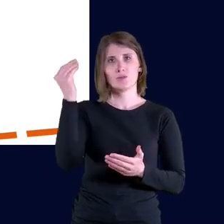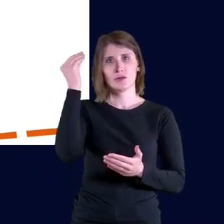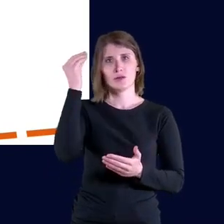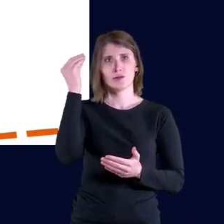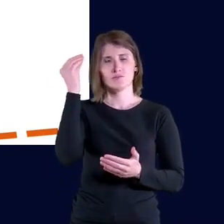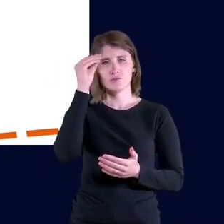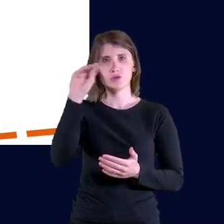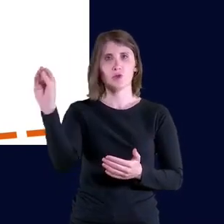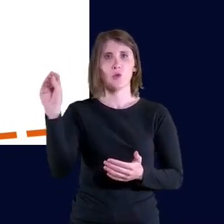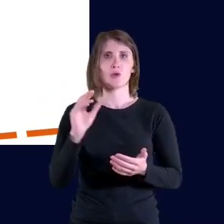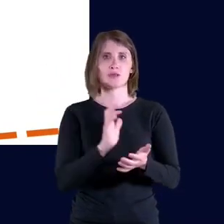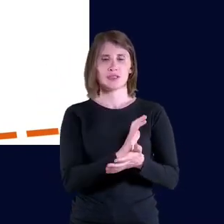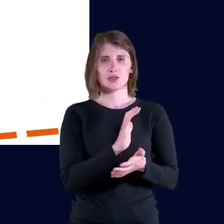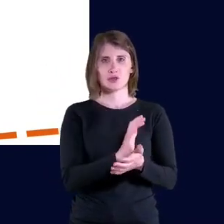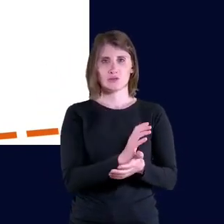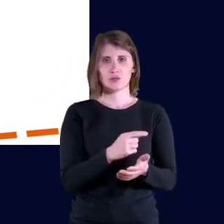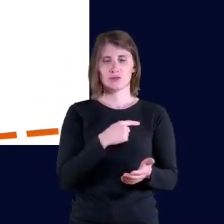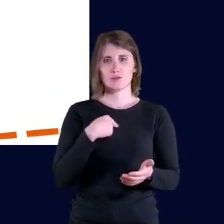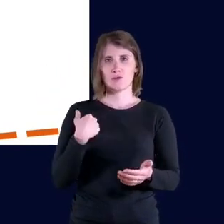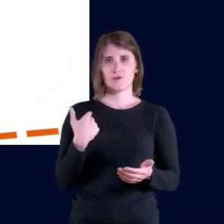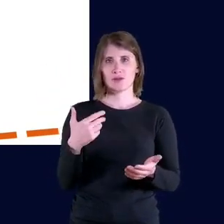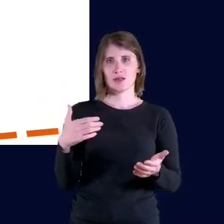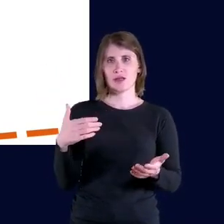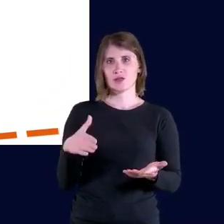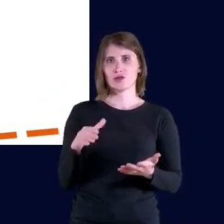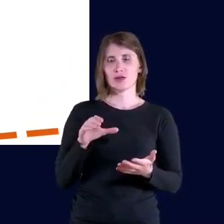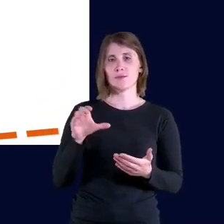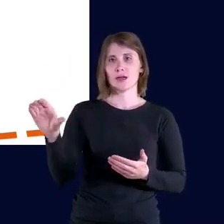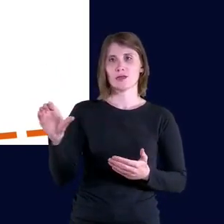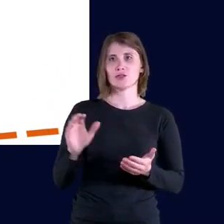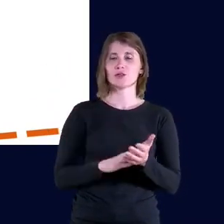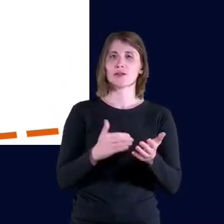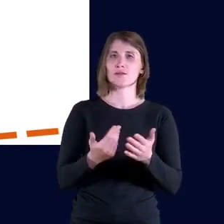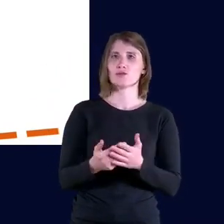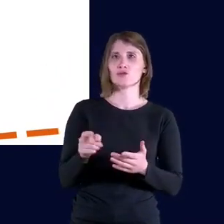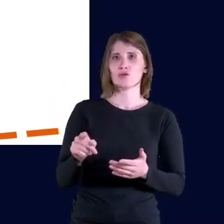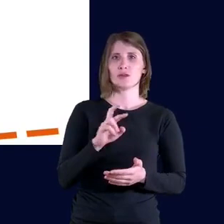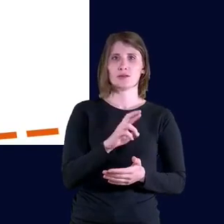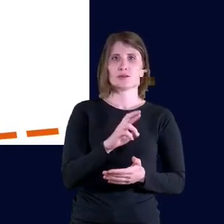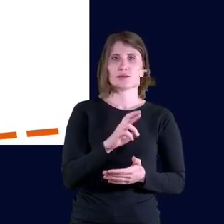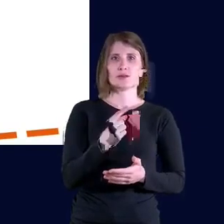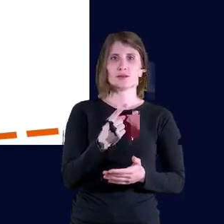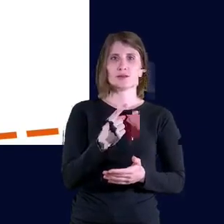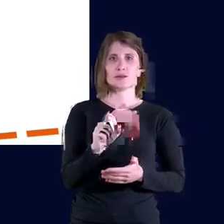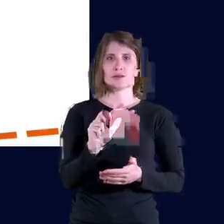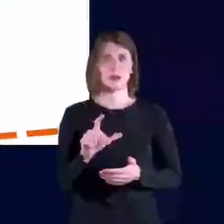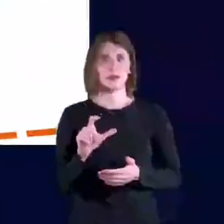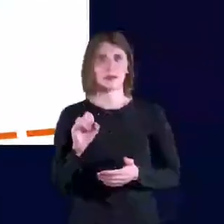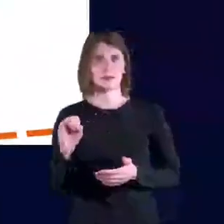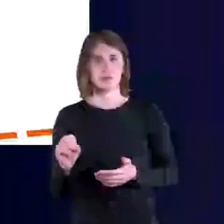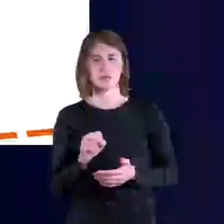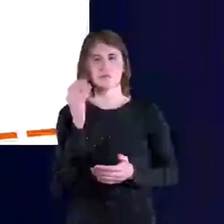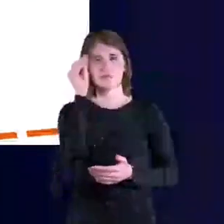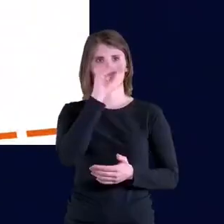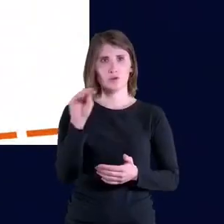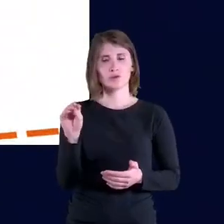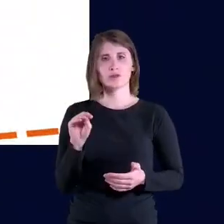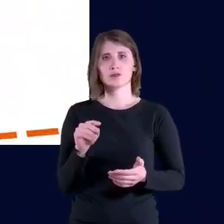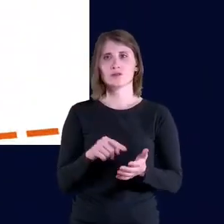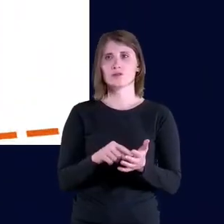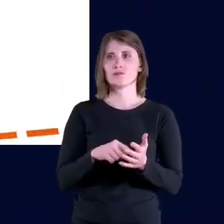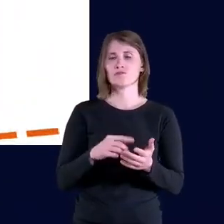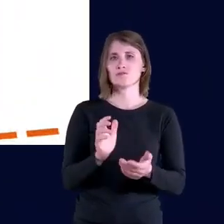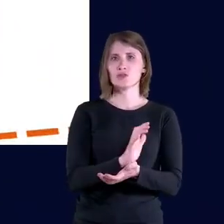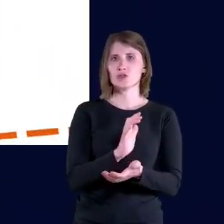czasopisma w naszej bazie w momencie kiedy redakcja zauważy że jeszcze to ich przepisach nie zostało przez